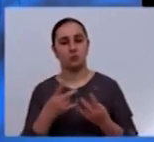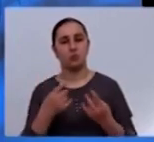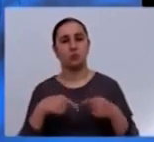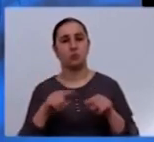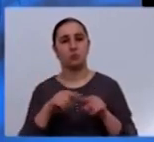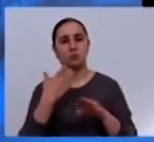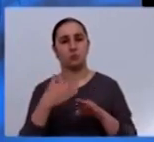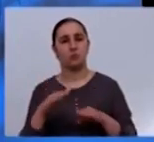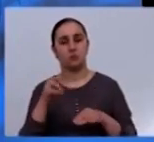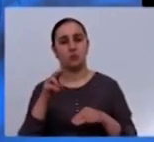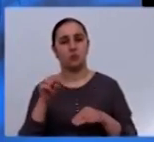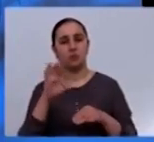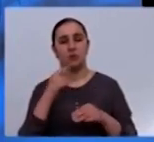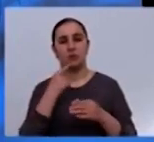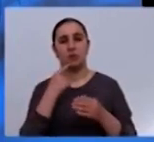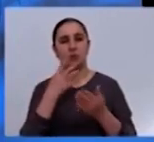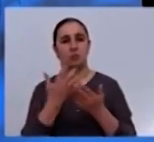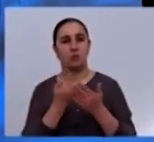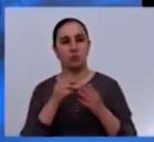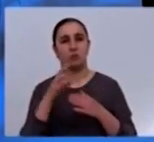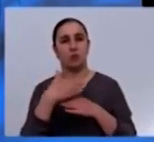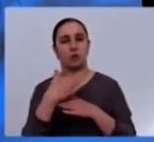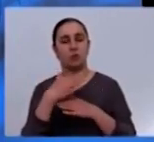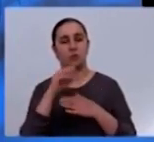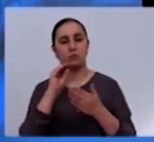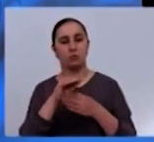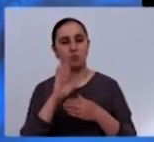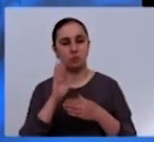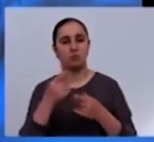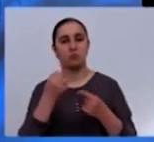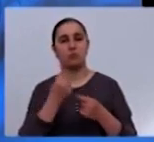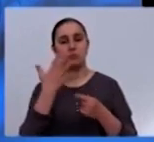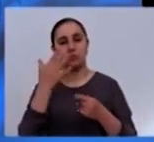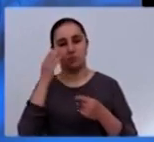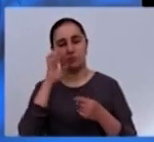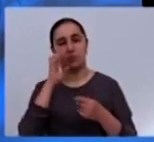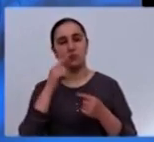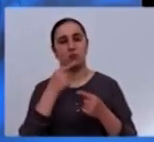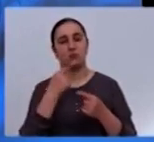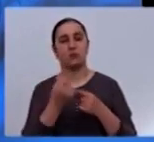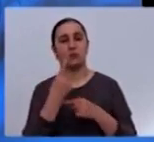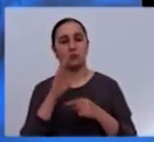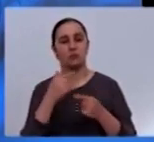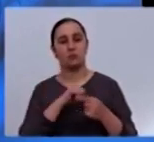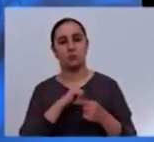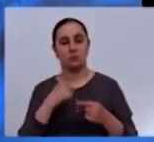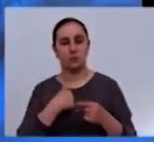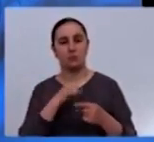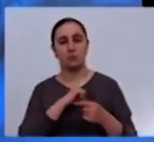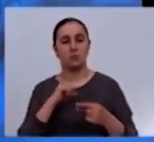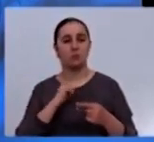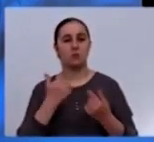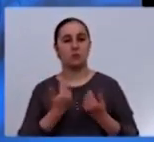bu qismdan davlatni tanlab olamiz. Demak, bayroqni ustiga bossak, bir qancha davlatlar kelib chiqadi. Biz o'zimiz